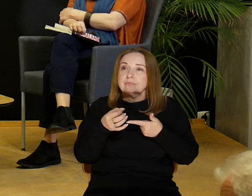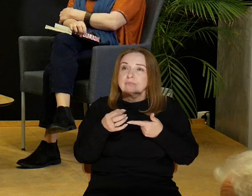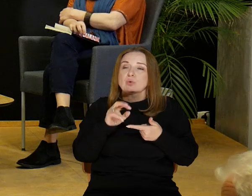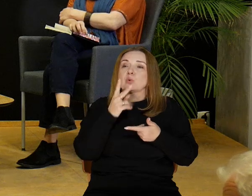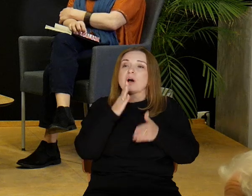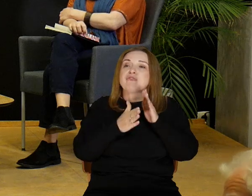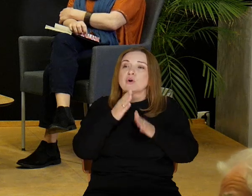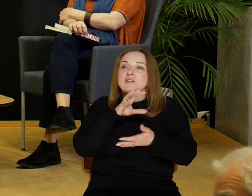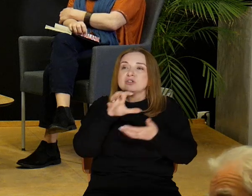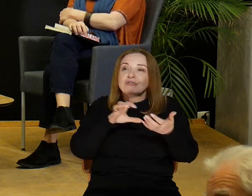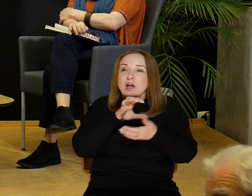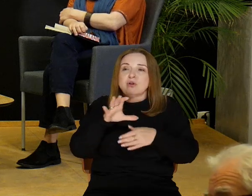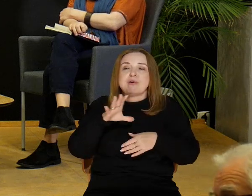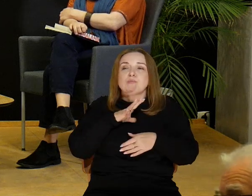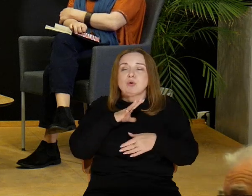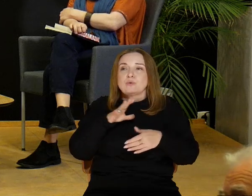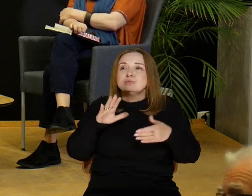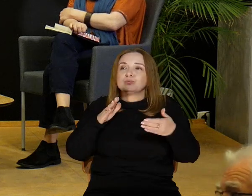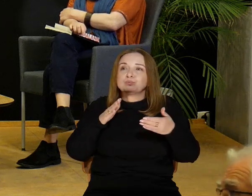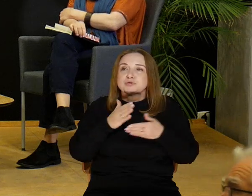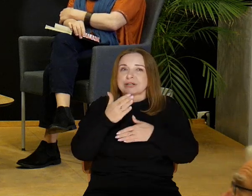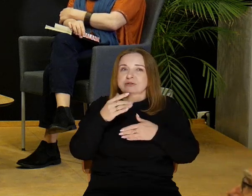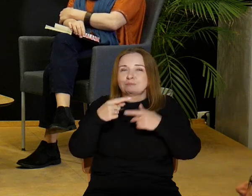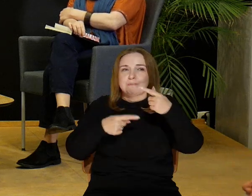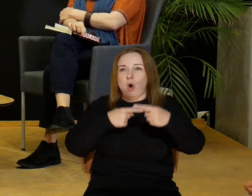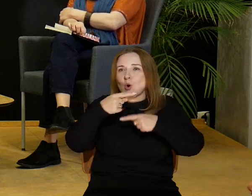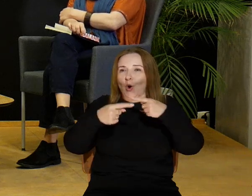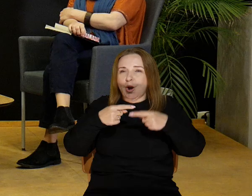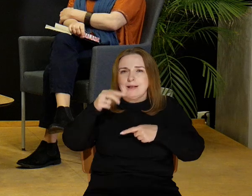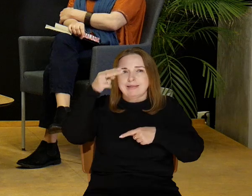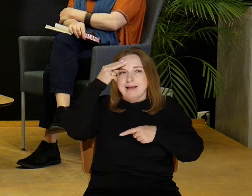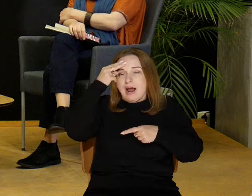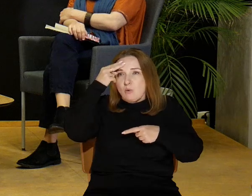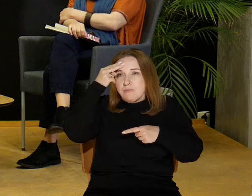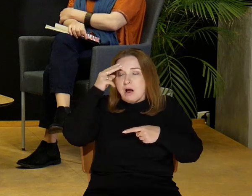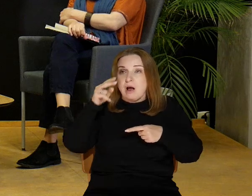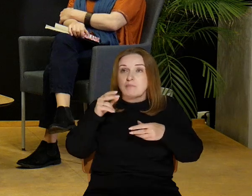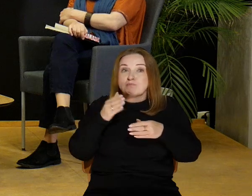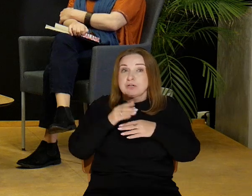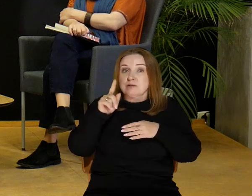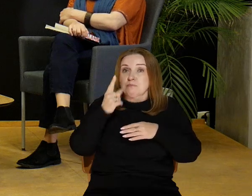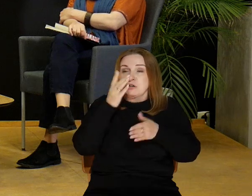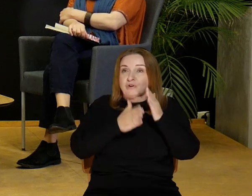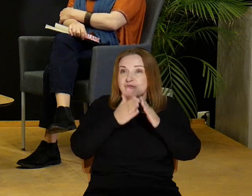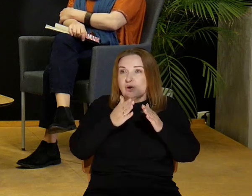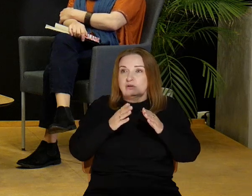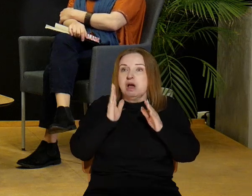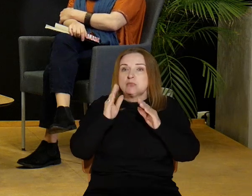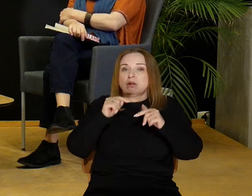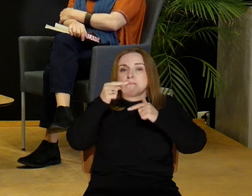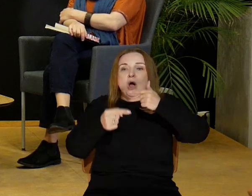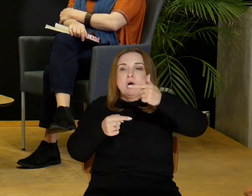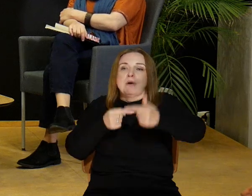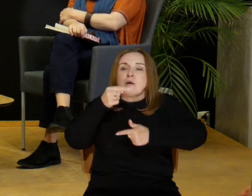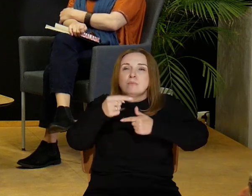wojna światowa była wywołana przez pokolenie straumatyzowane I wojną światową i tak moglibyśmy się w